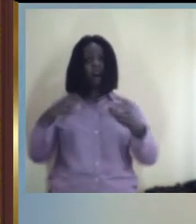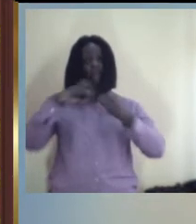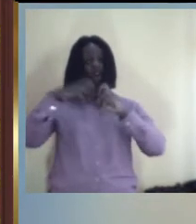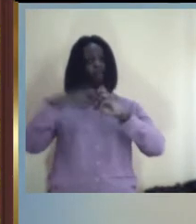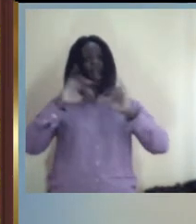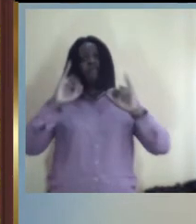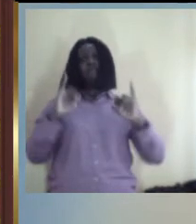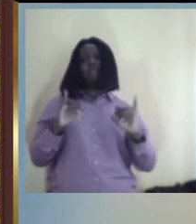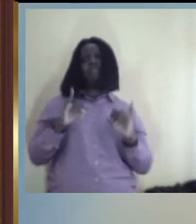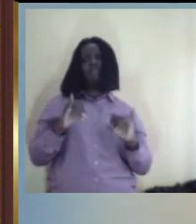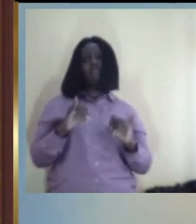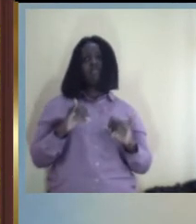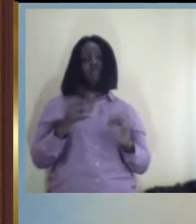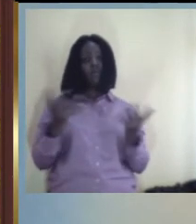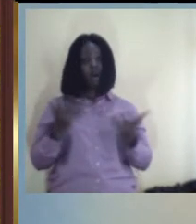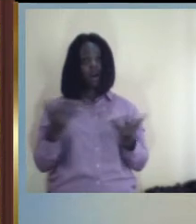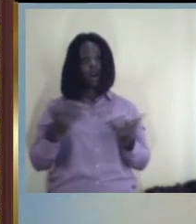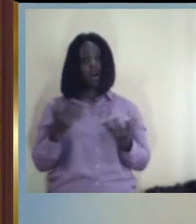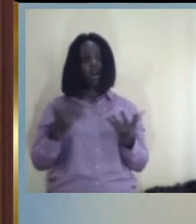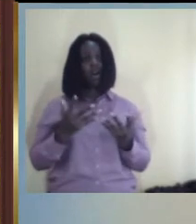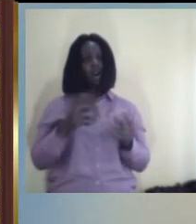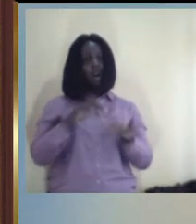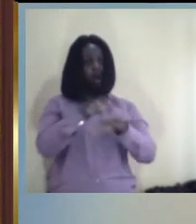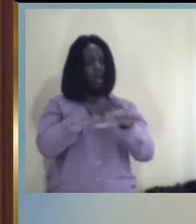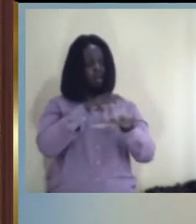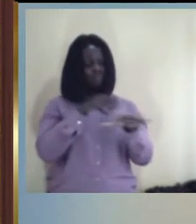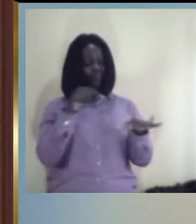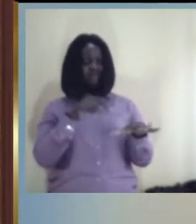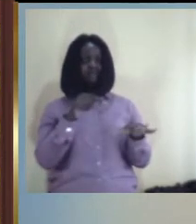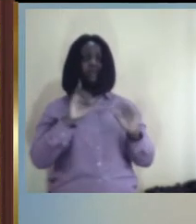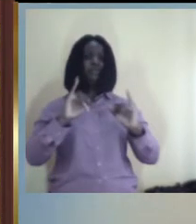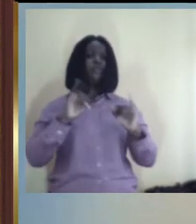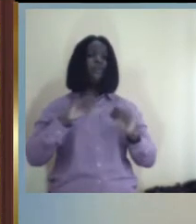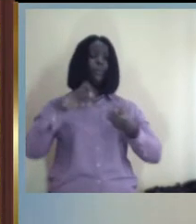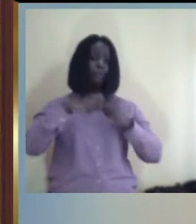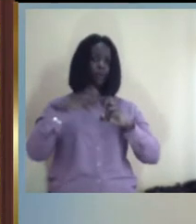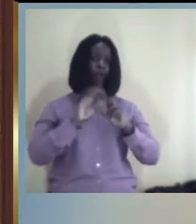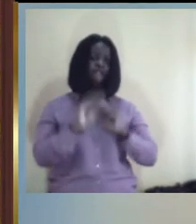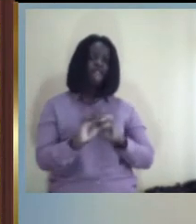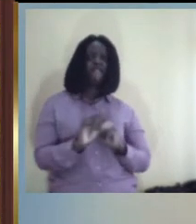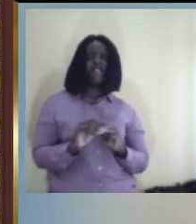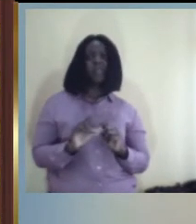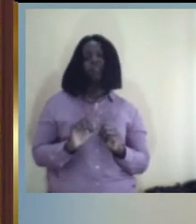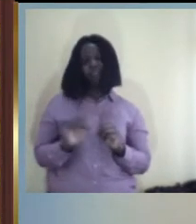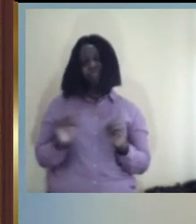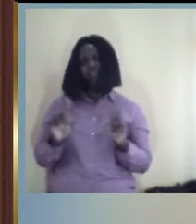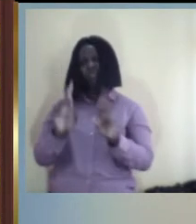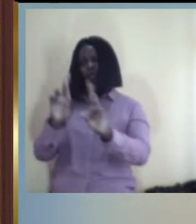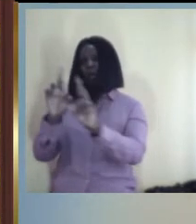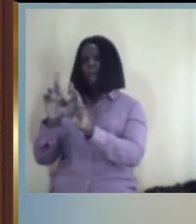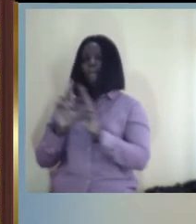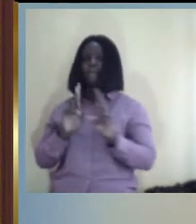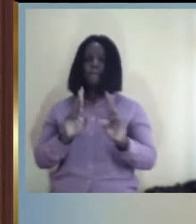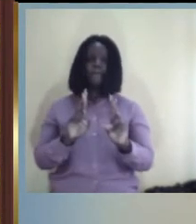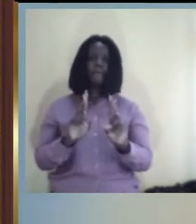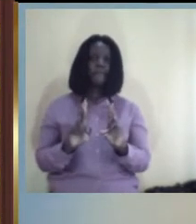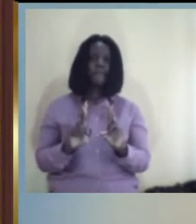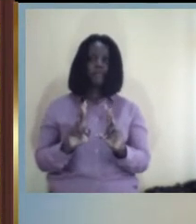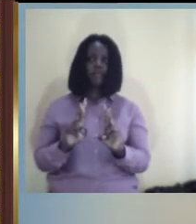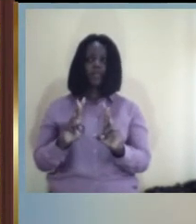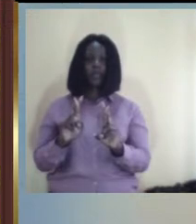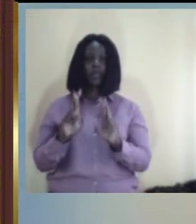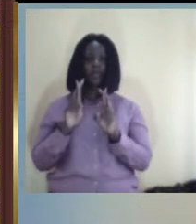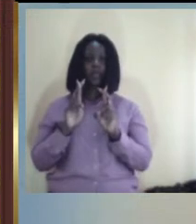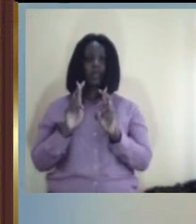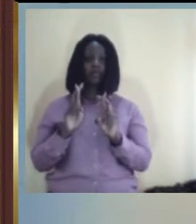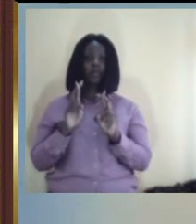eziningi ezikhungethe umkhakha lo wakwa agriculture. Kodwa ke siyathemba ukuthi